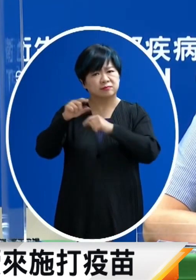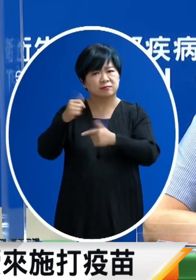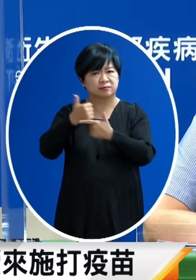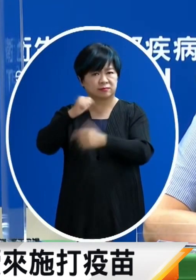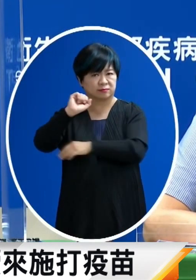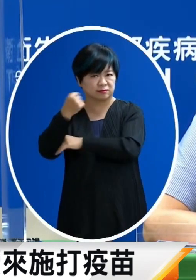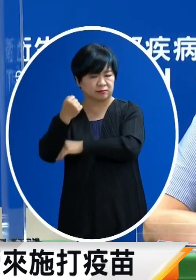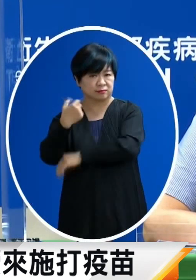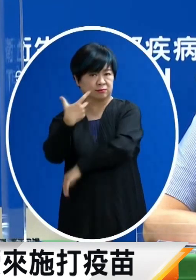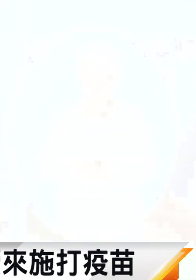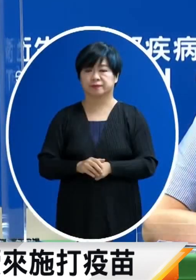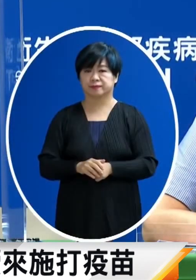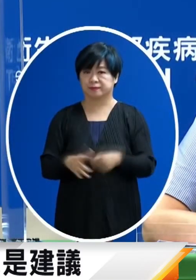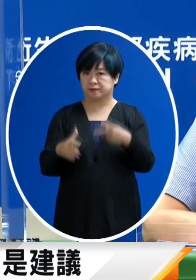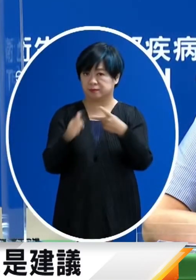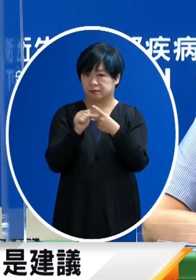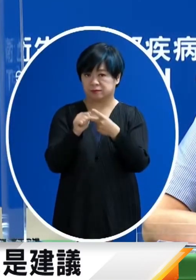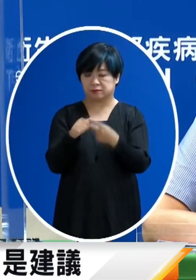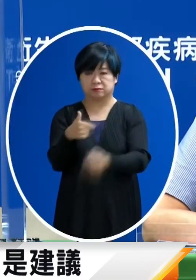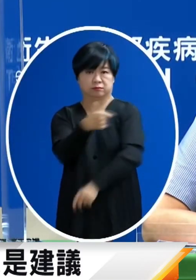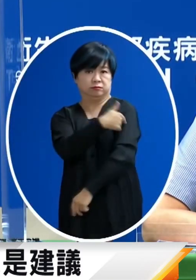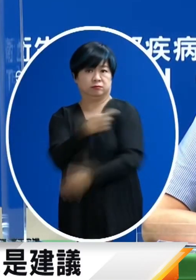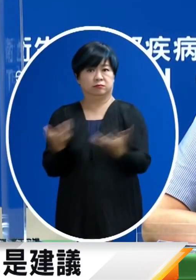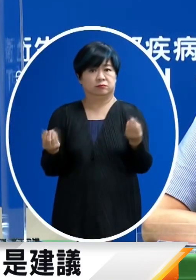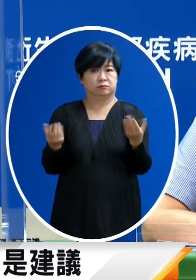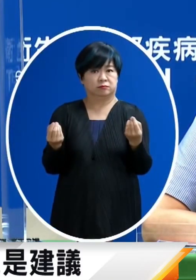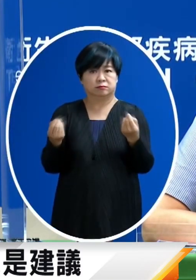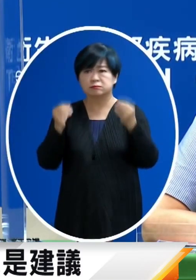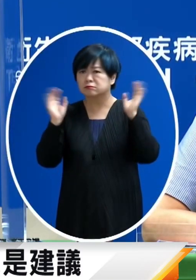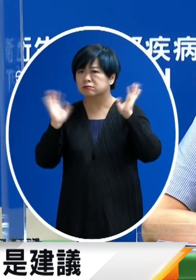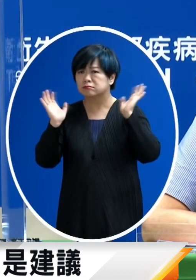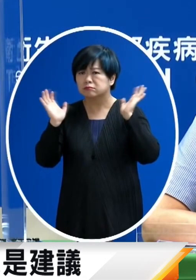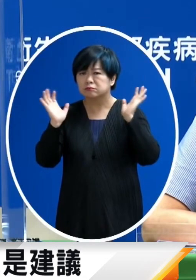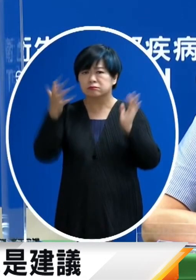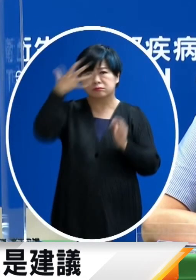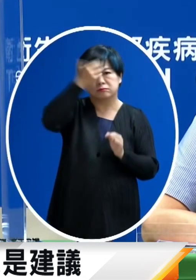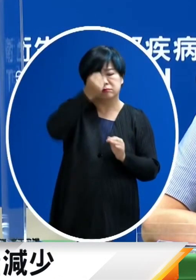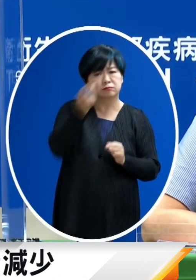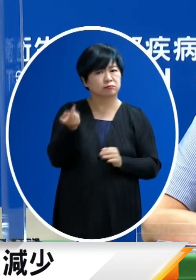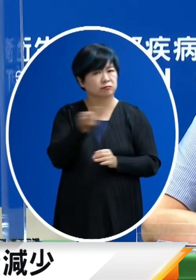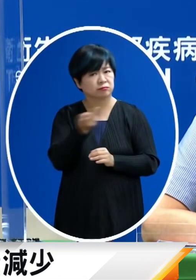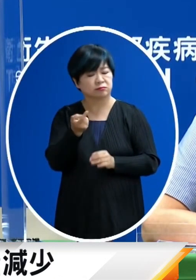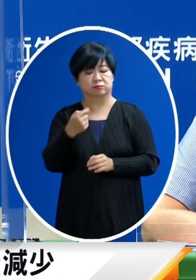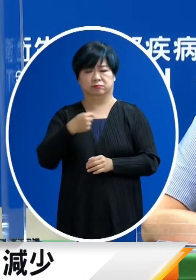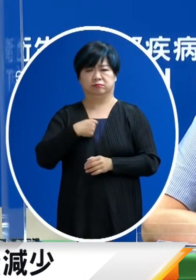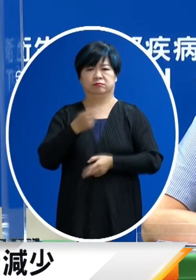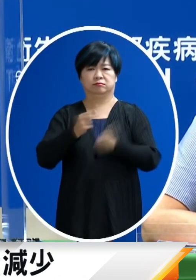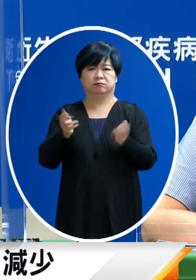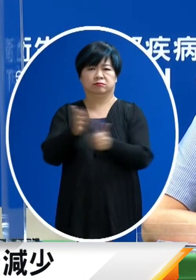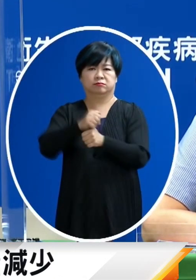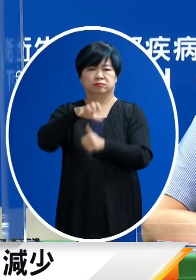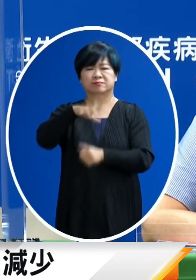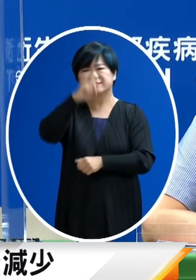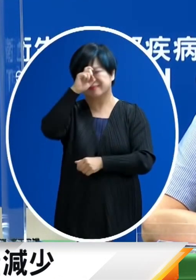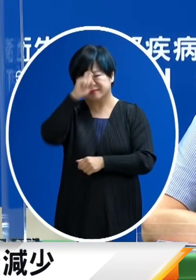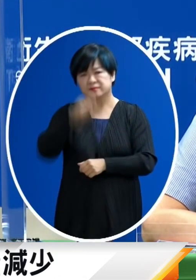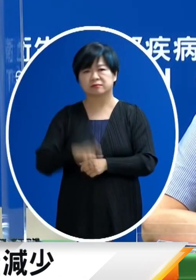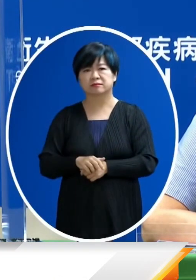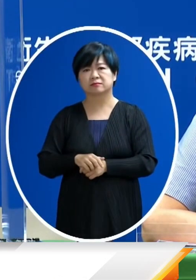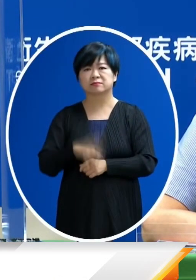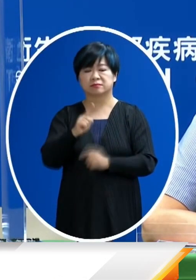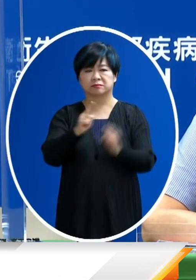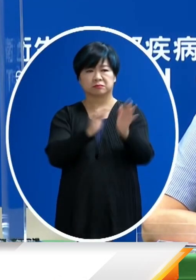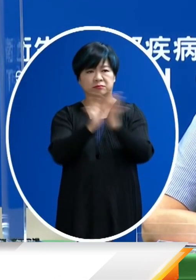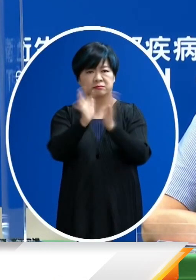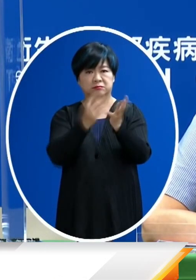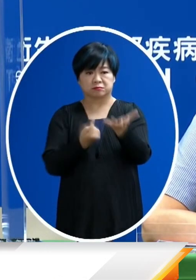继续来施打疫苗，没有施打疫苗的长者跟幼儿，我是建议指挥中心这边希望他们尽量减少出入人